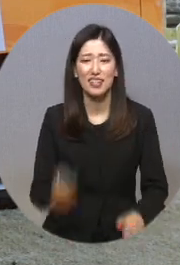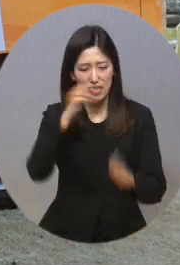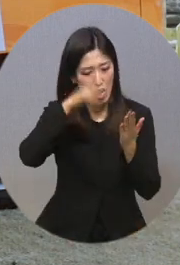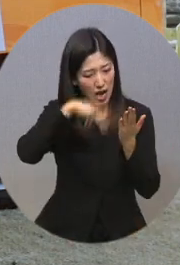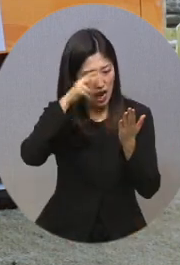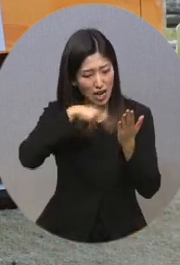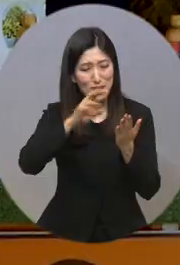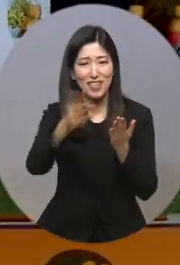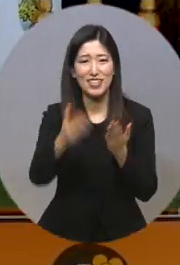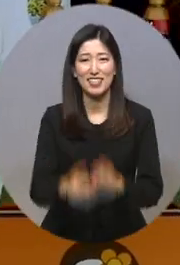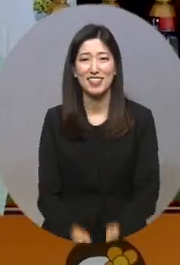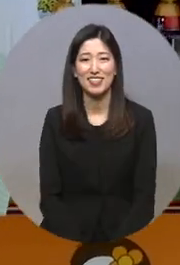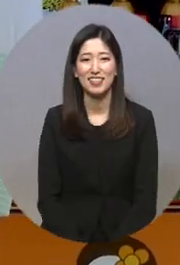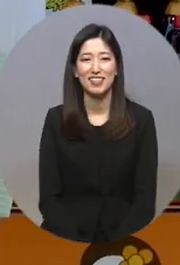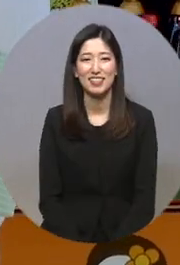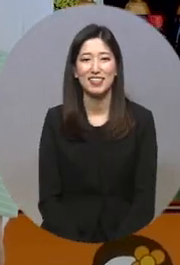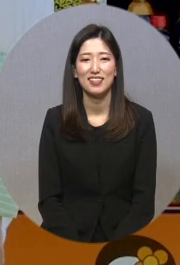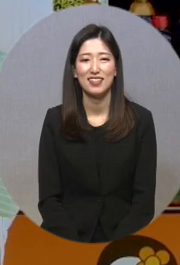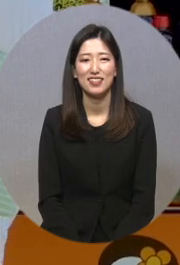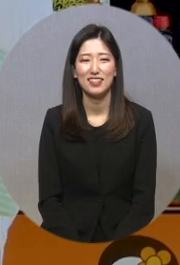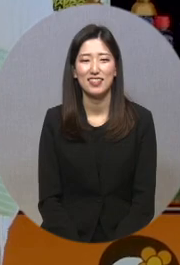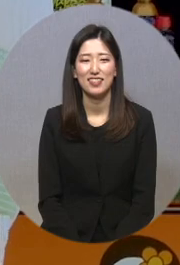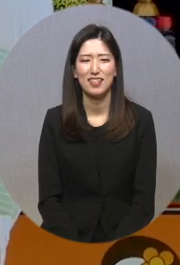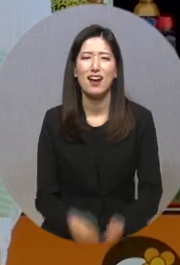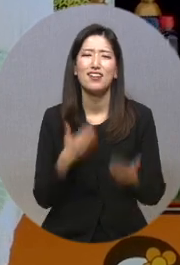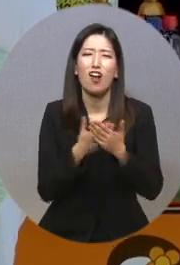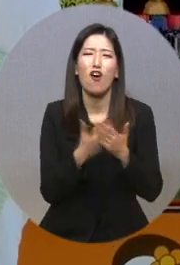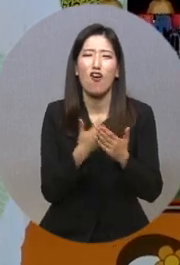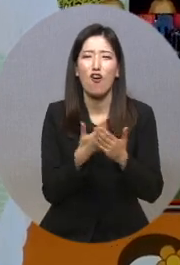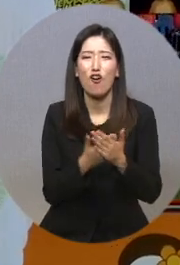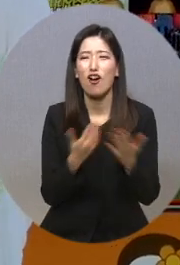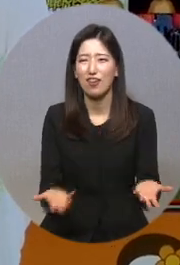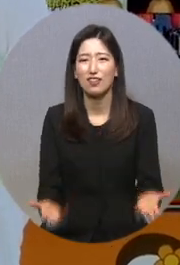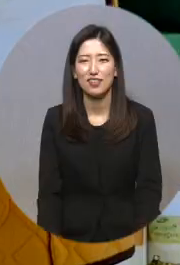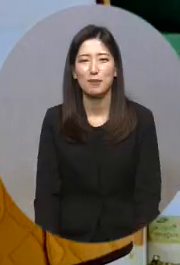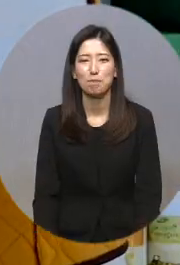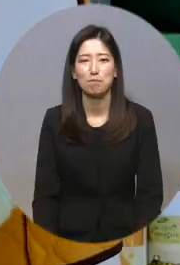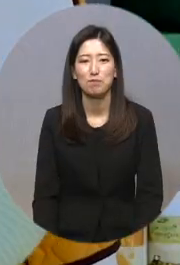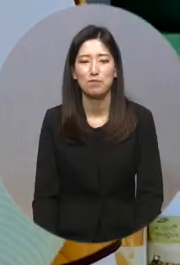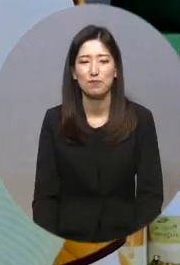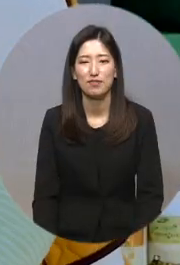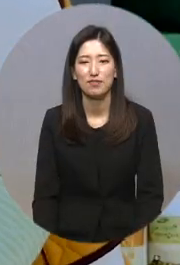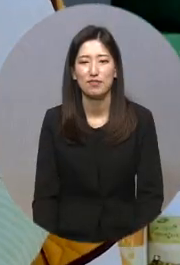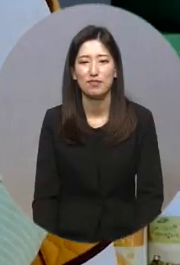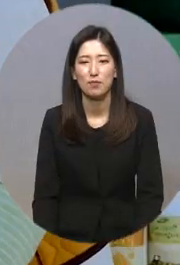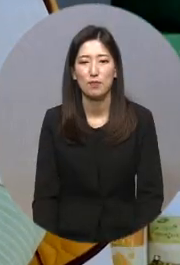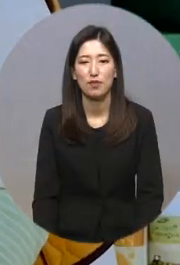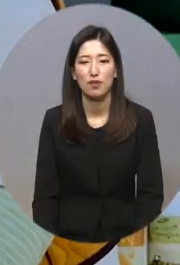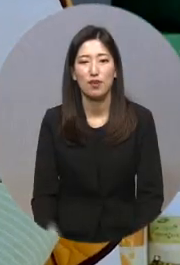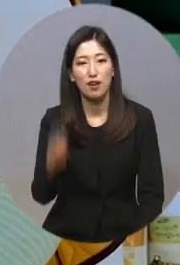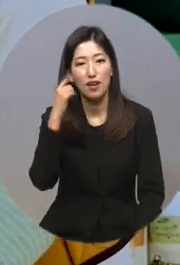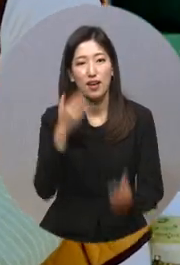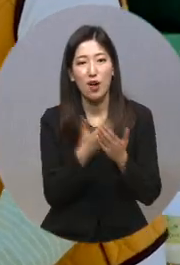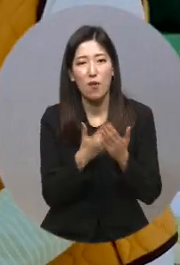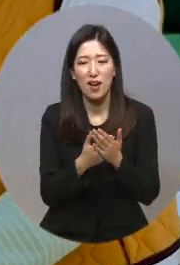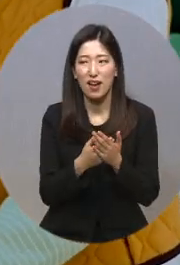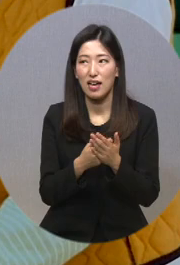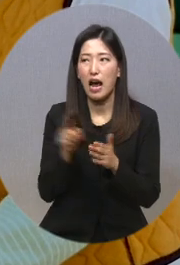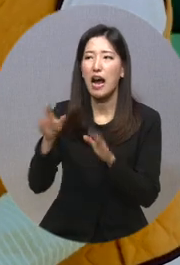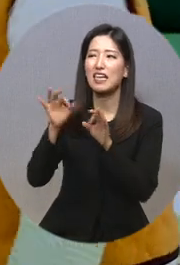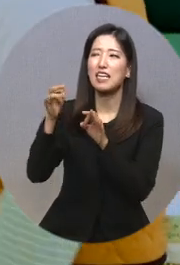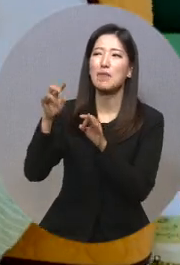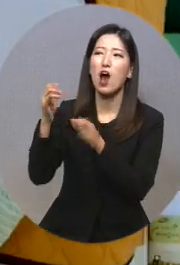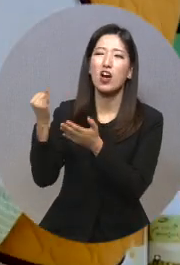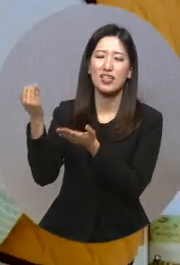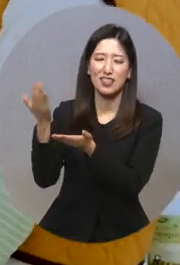이거라 이게. 아, 딱 정말로 떨리잖아요. 떨려서 어찌 어떻게 그렇게 떨어본다요? 오빠가 있어. 오빠.